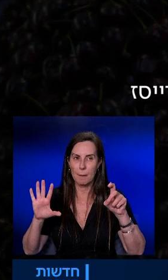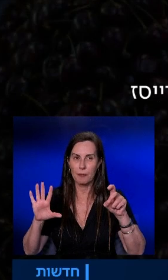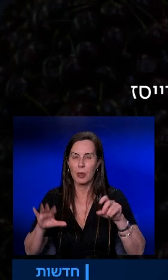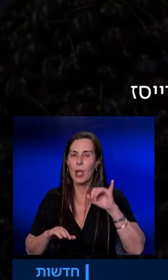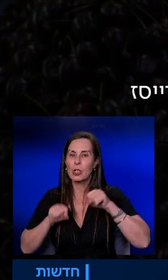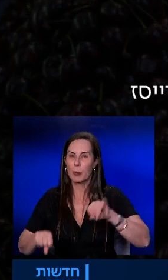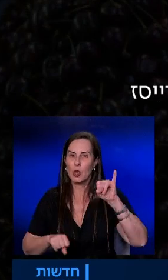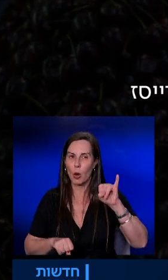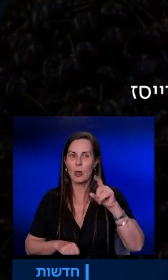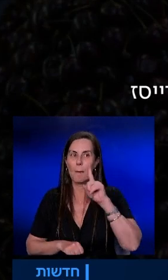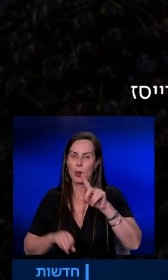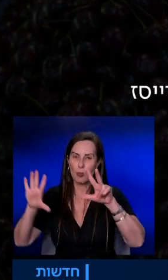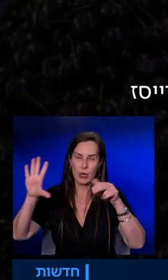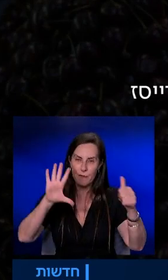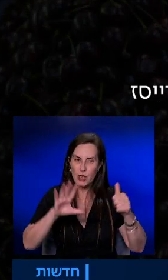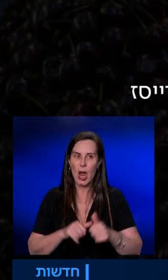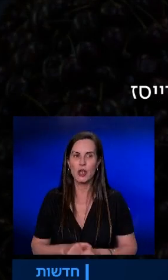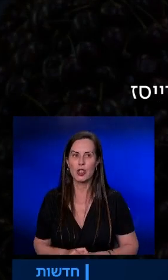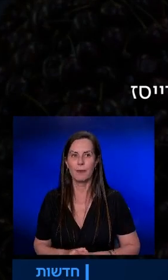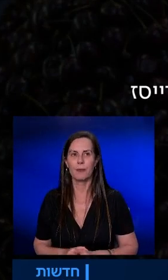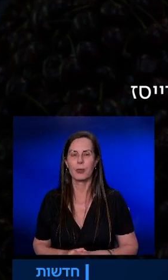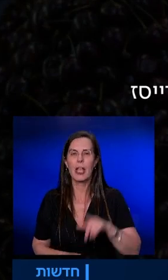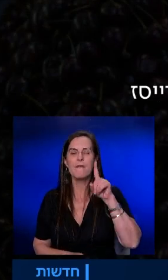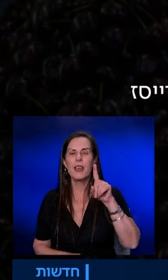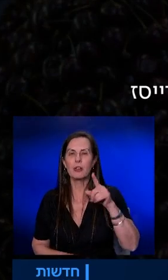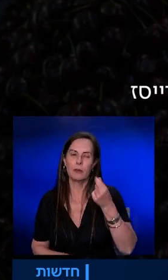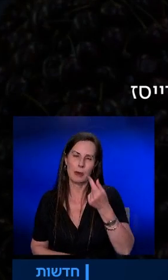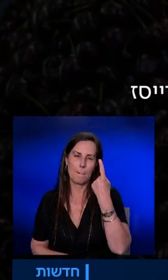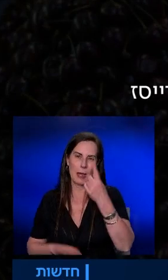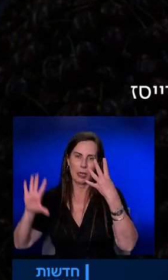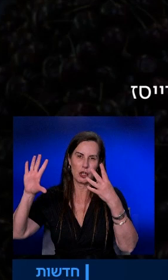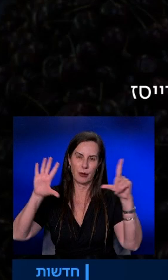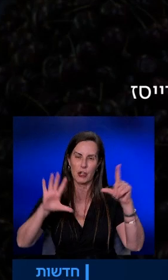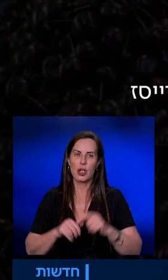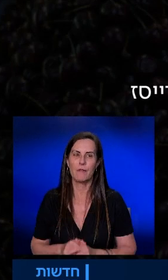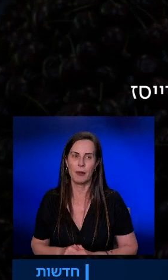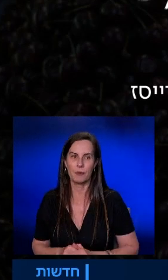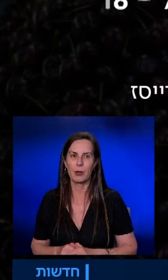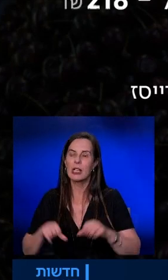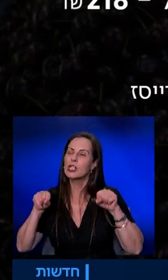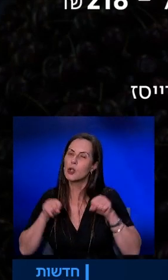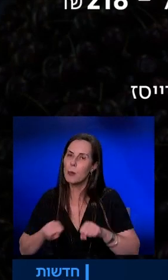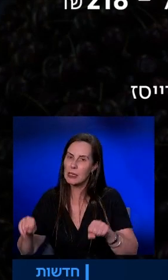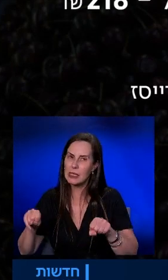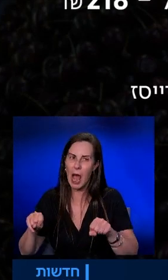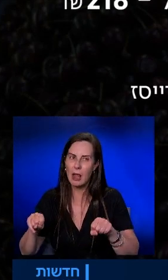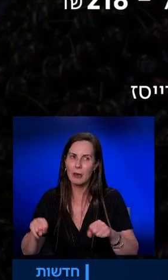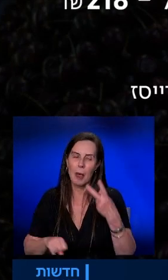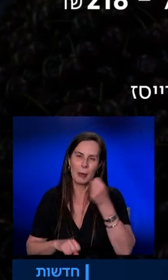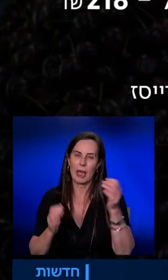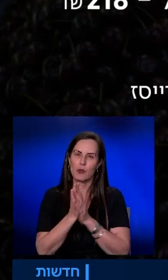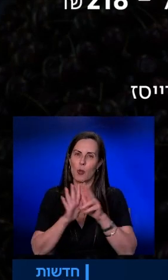יוחננוף אחריו עם 186 שקלים, ויקטורי עם 197 שקלים, בשופרסל דיל